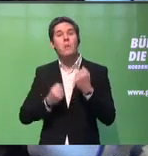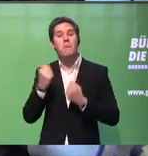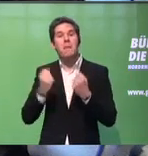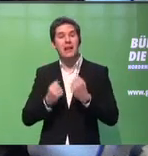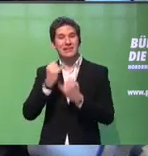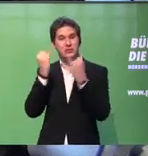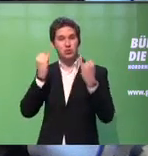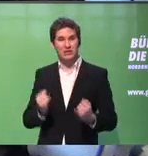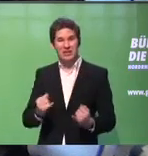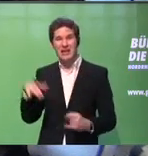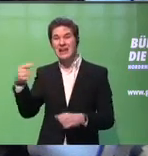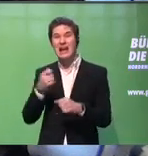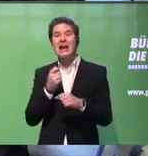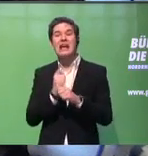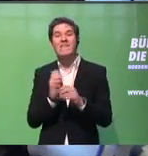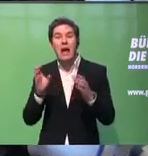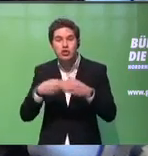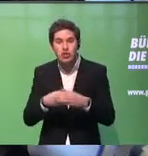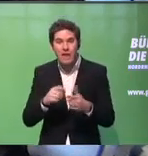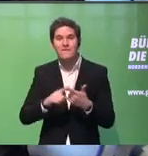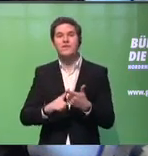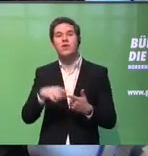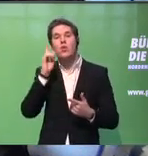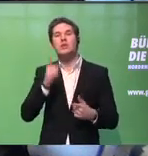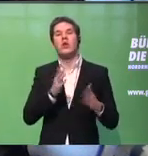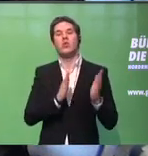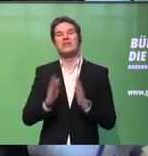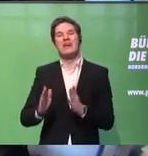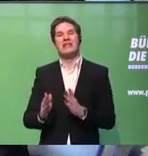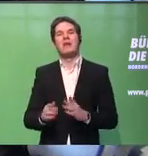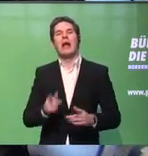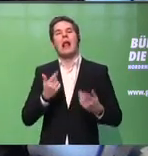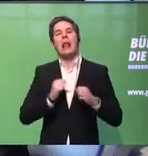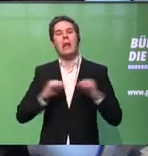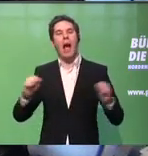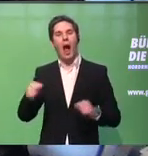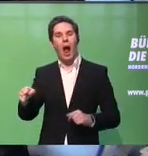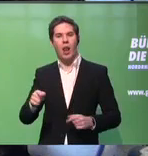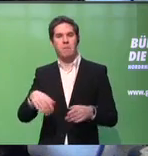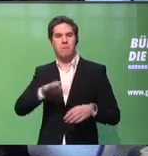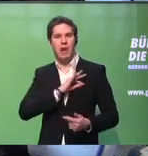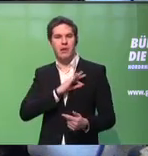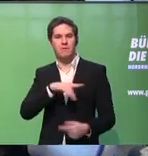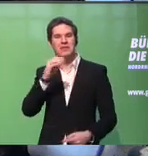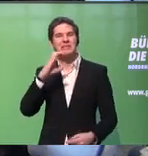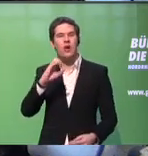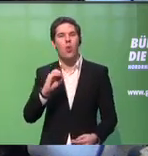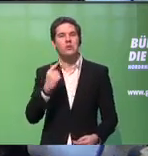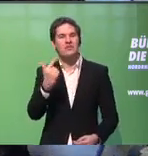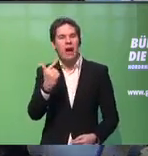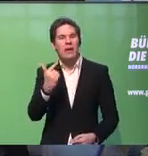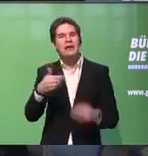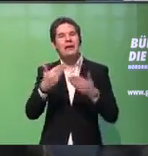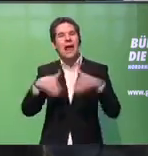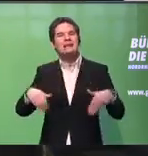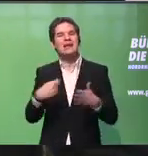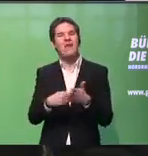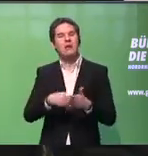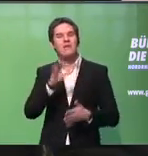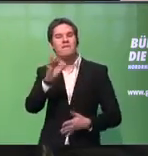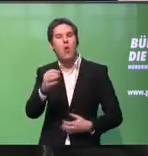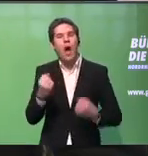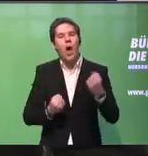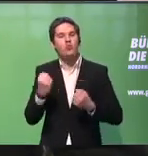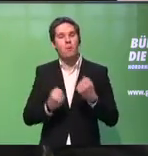die Gewerkschaften und konservative liberale Parteien das europäische Projekt von CO2-Grenzwerten bei Automobilen